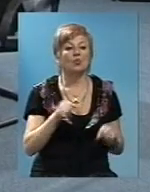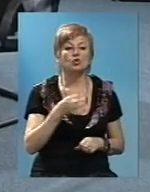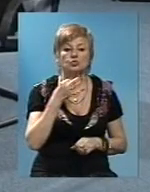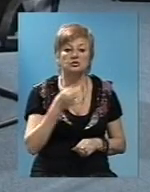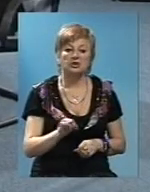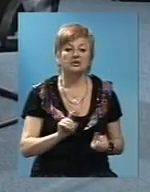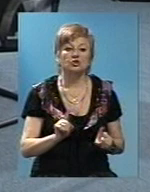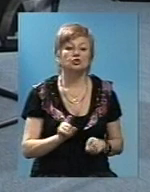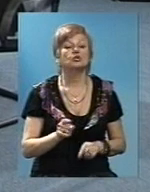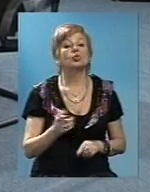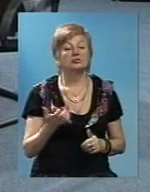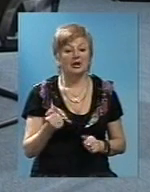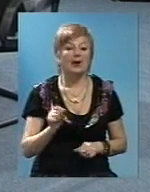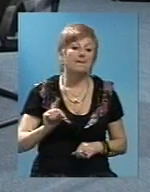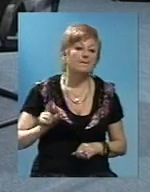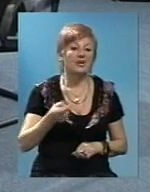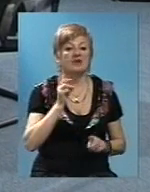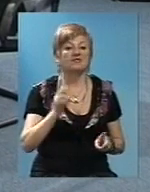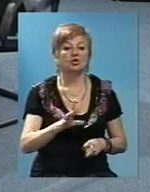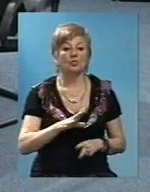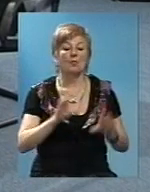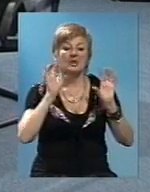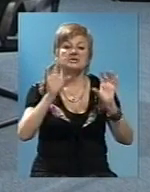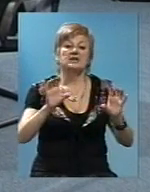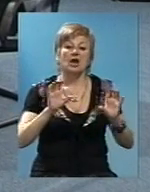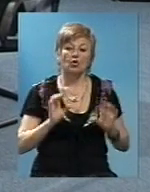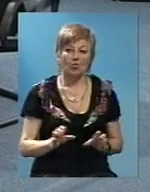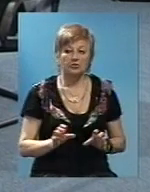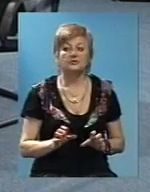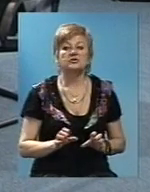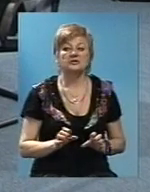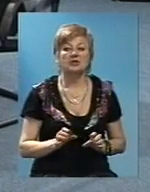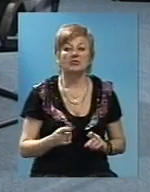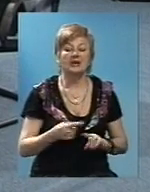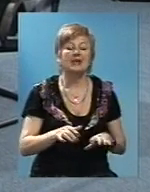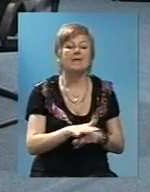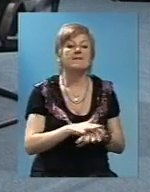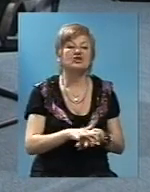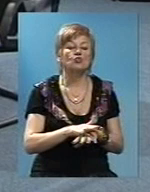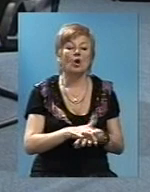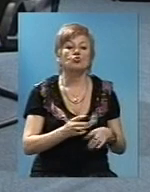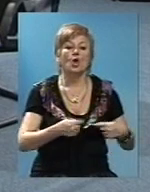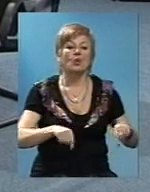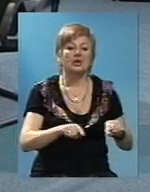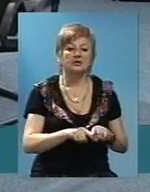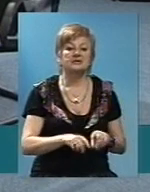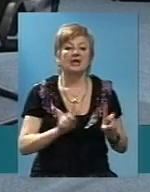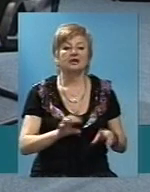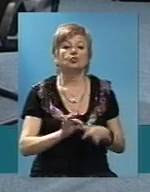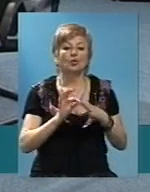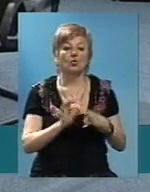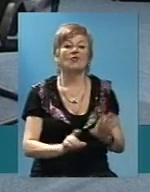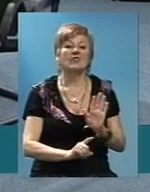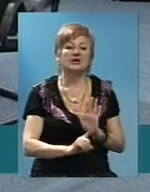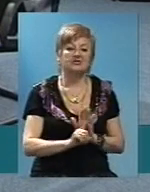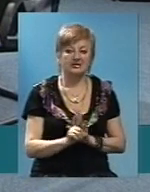що звичайно, що першими, хто були законодавцями моди, можна сказати, це були міжнародні організації, які проводили